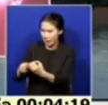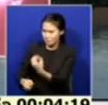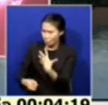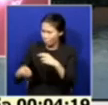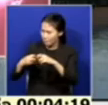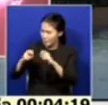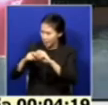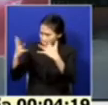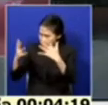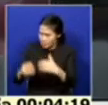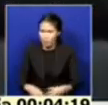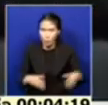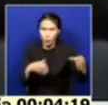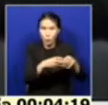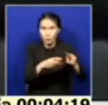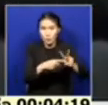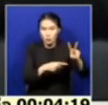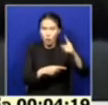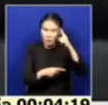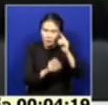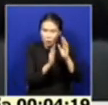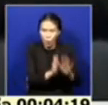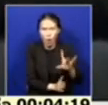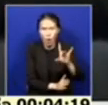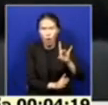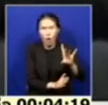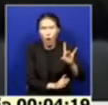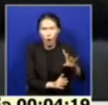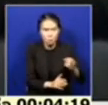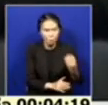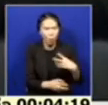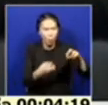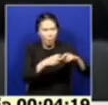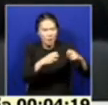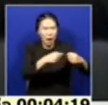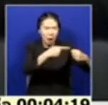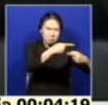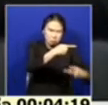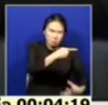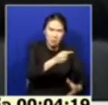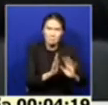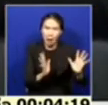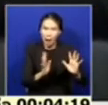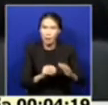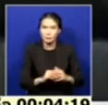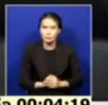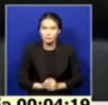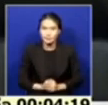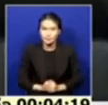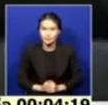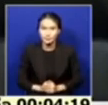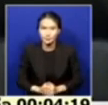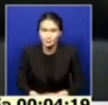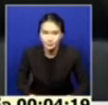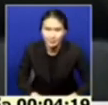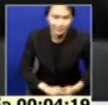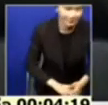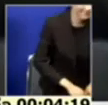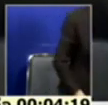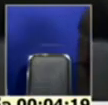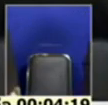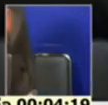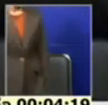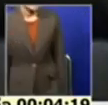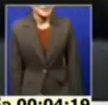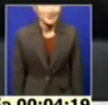จะเรียกว่ากลุ่มใหญ่เท่ากันก็คงไม่ได้แต่ว่ากลุ่มแรกก็คือกลุ่ม67ล้านคนนะฮะซึ่งไ